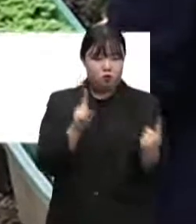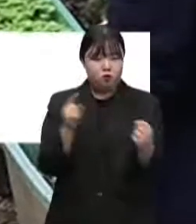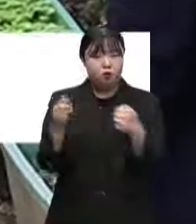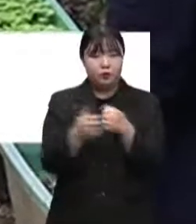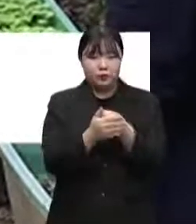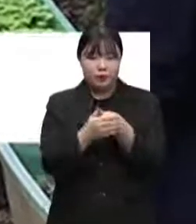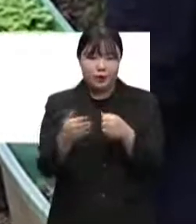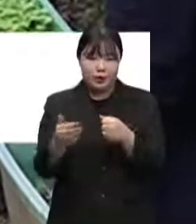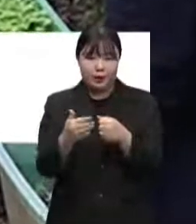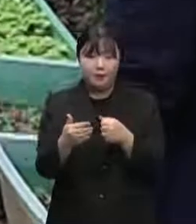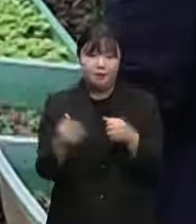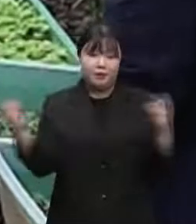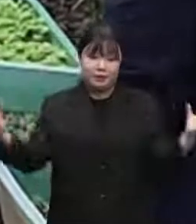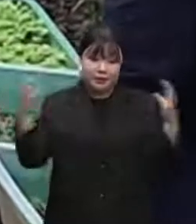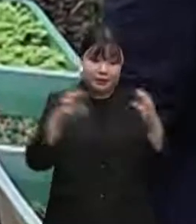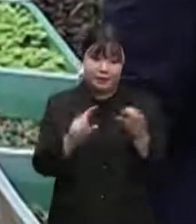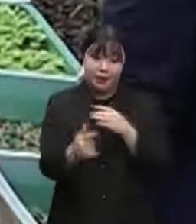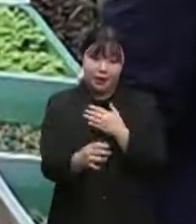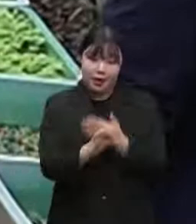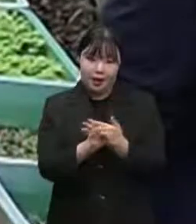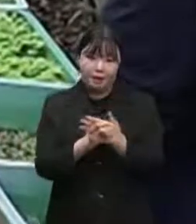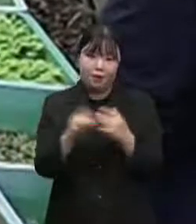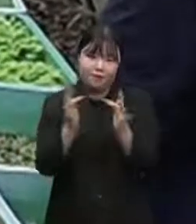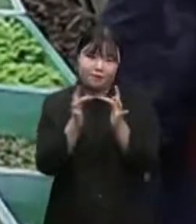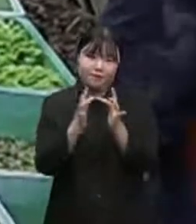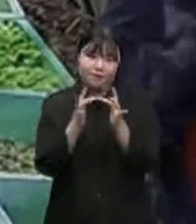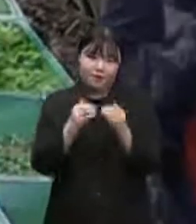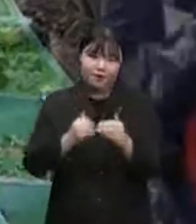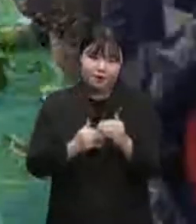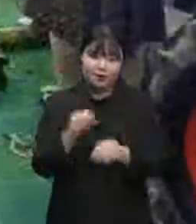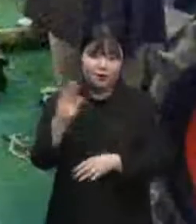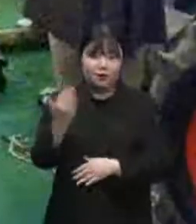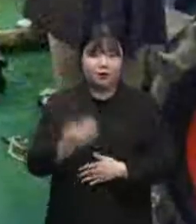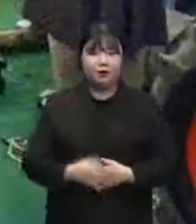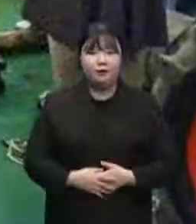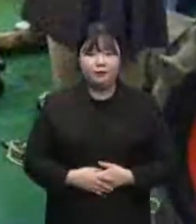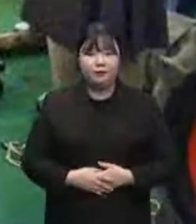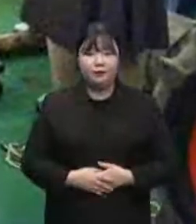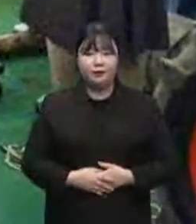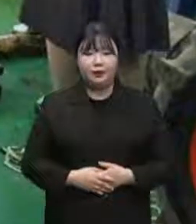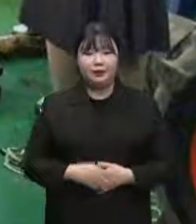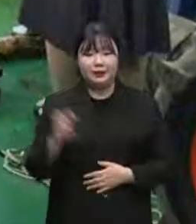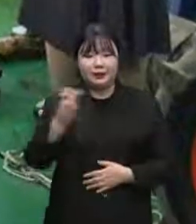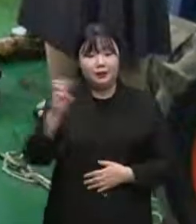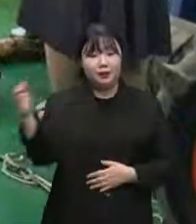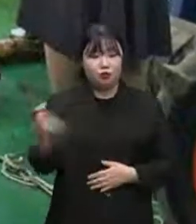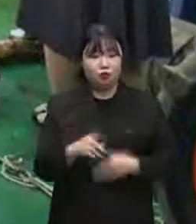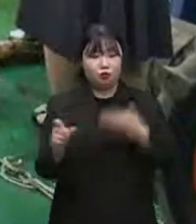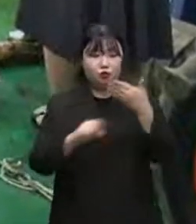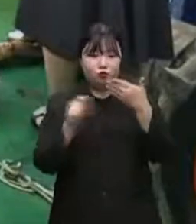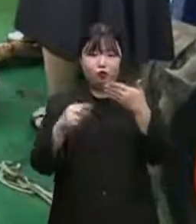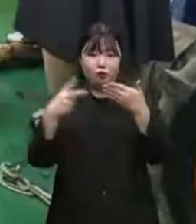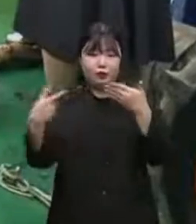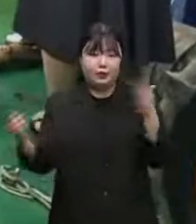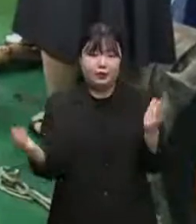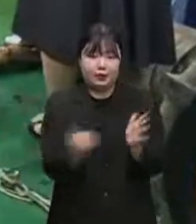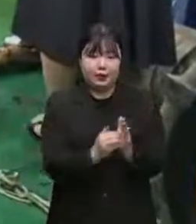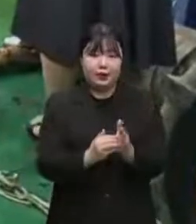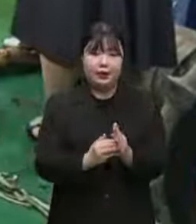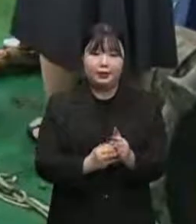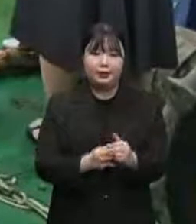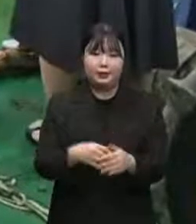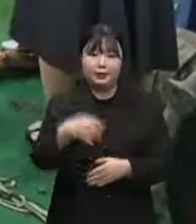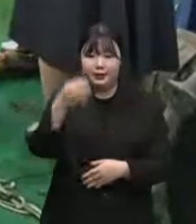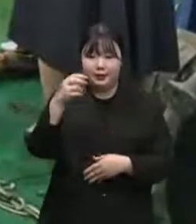d 대만 방식으로 운용될 예정입니다 교육 신청은 오는 30일부터 9월 2일까지 농업기술센터